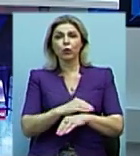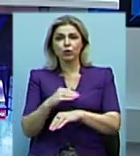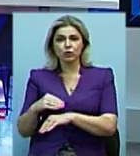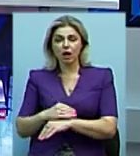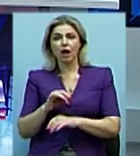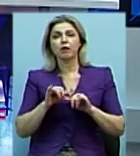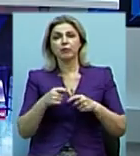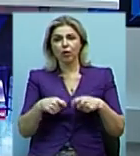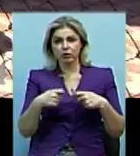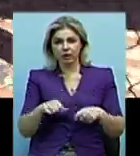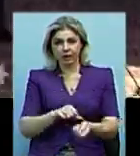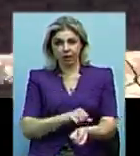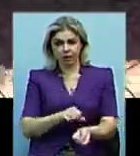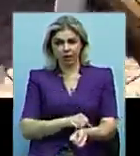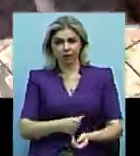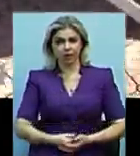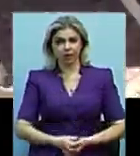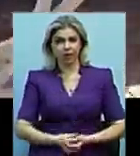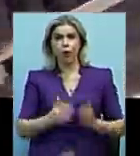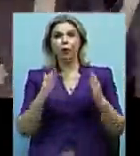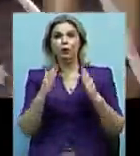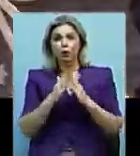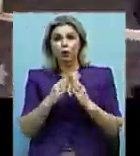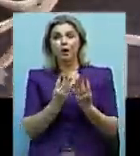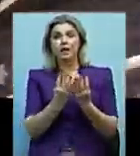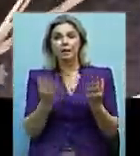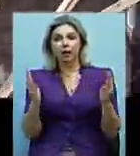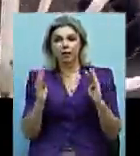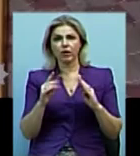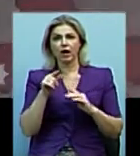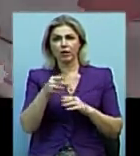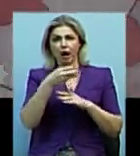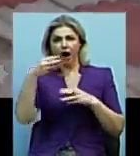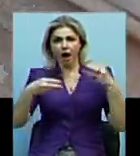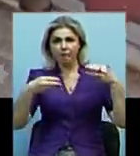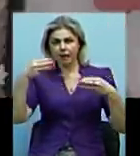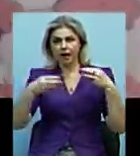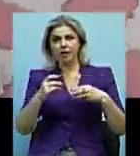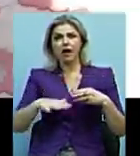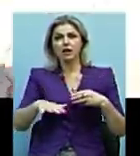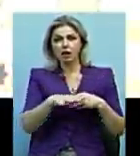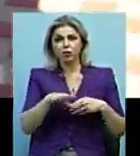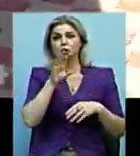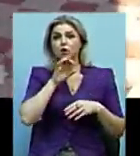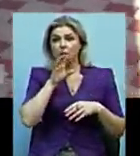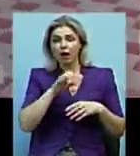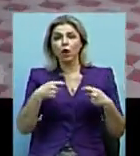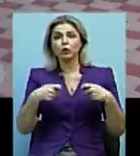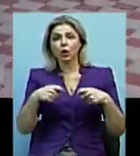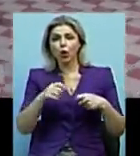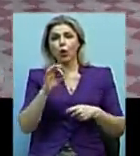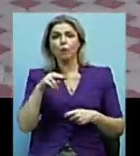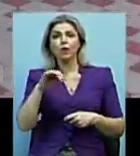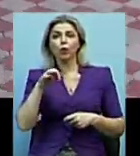розповсюдженні наркотиків. Будинок за парканом, оснащений камерами. На території собаки. Торгували опієм